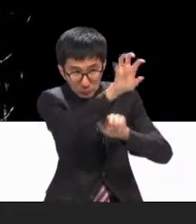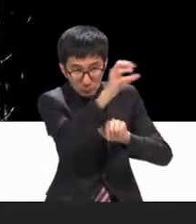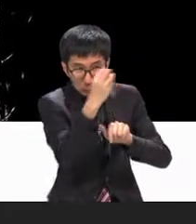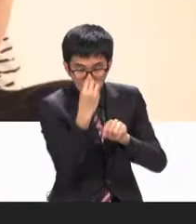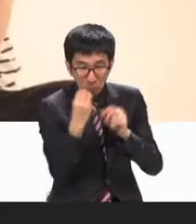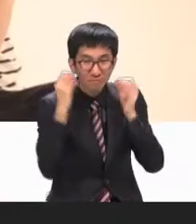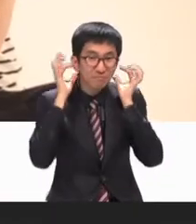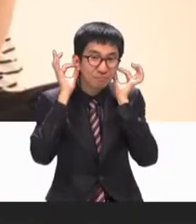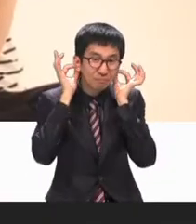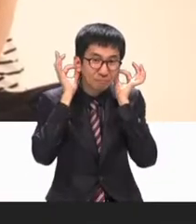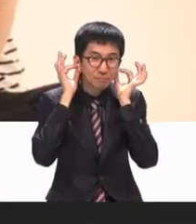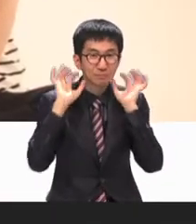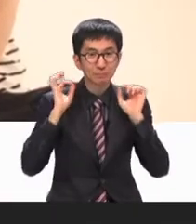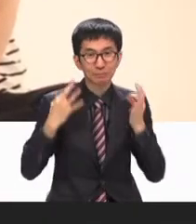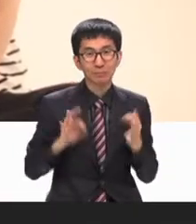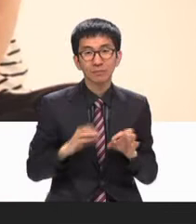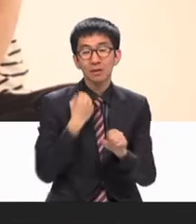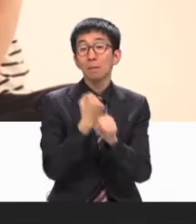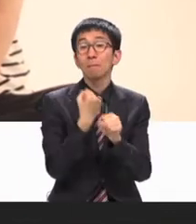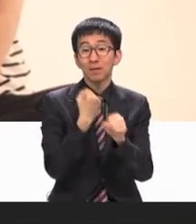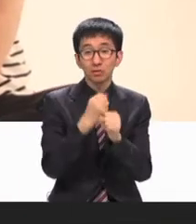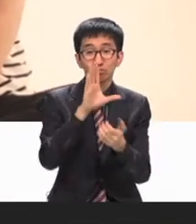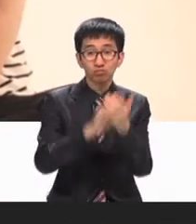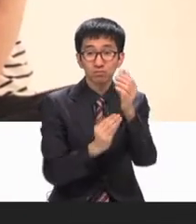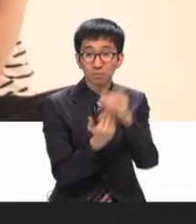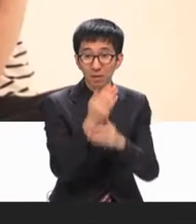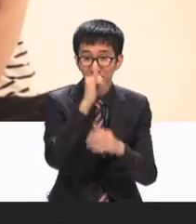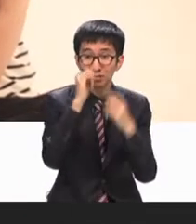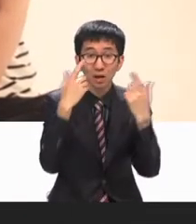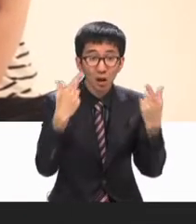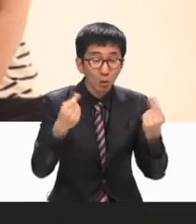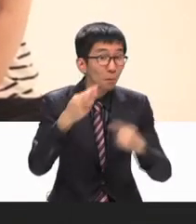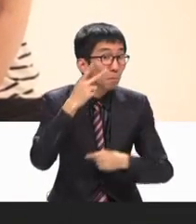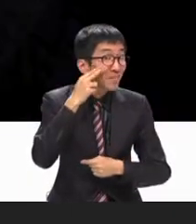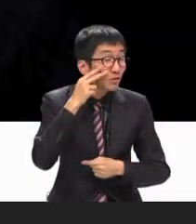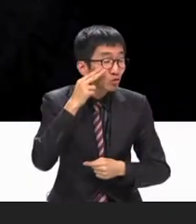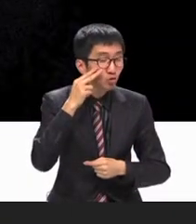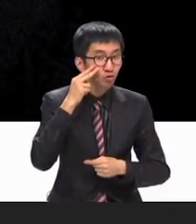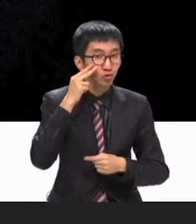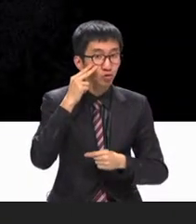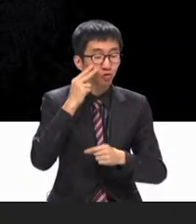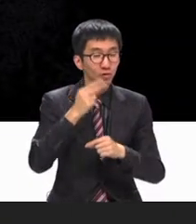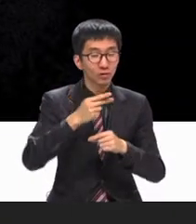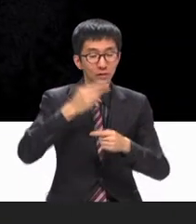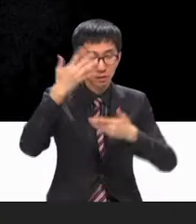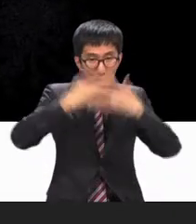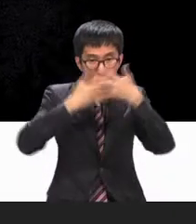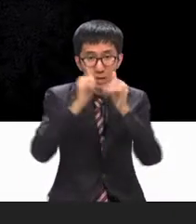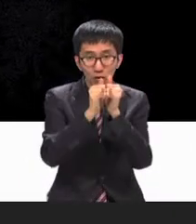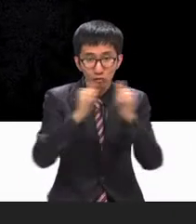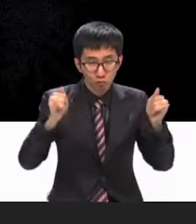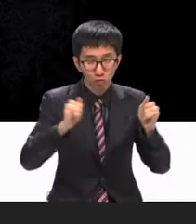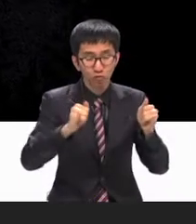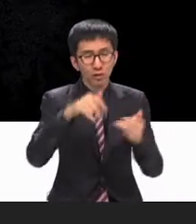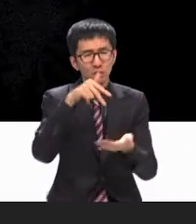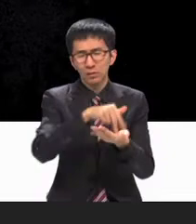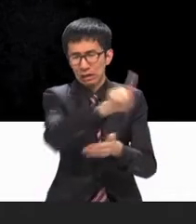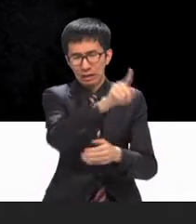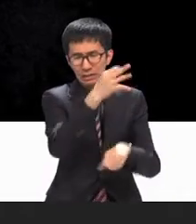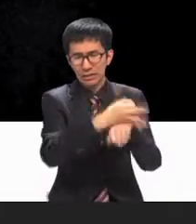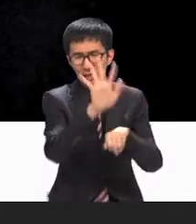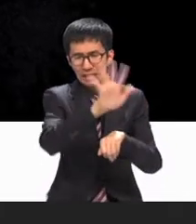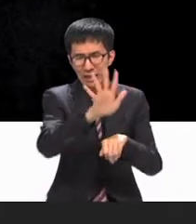예 그걸 하고 나와서 굉장히 놀랄 됐었고 왜 내 그래서 미국 배우가 그 저 명품브랜드 보이콧 선언을 하게 되기에